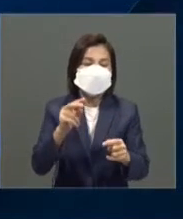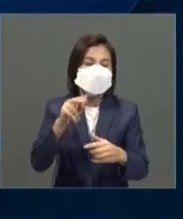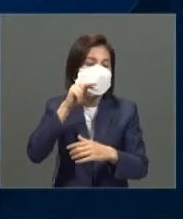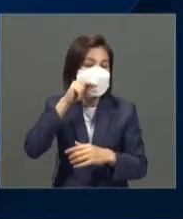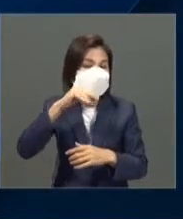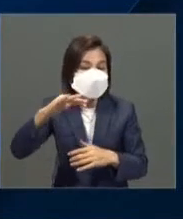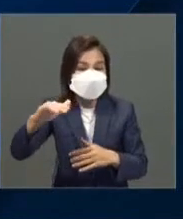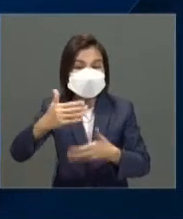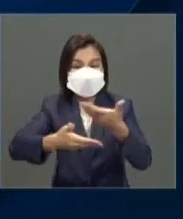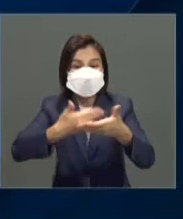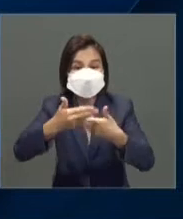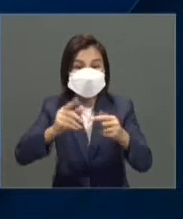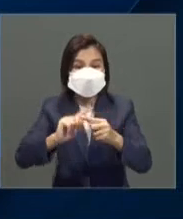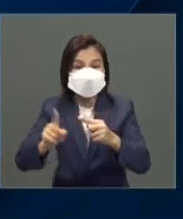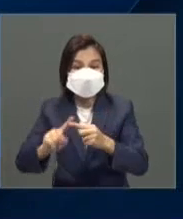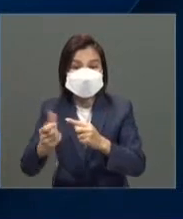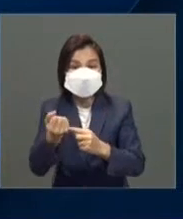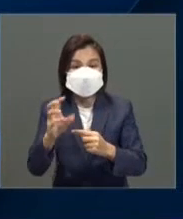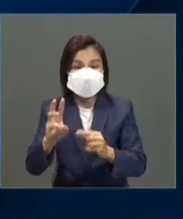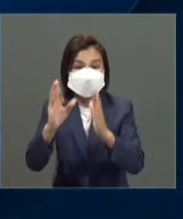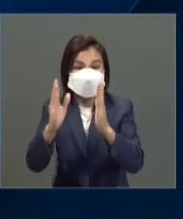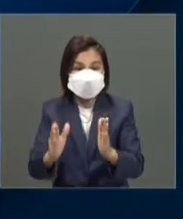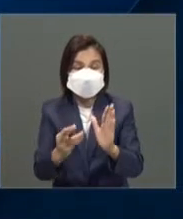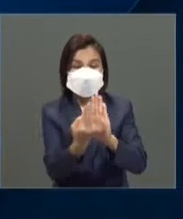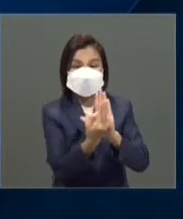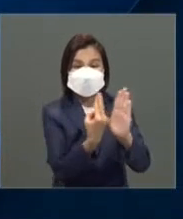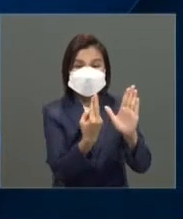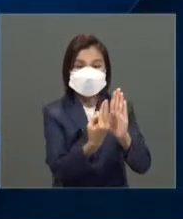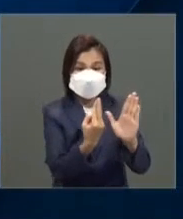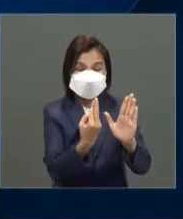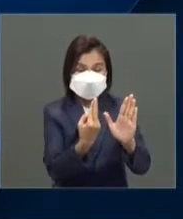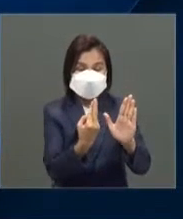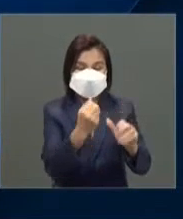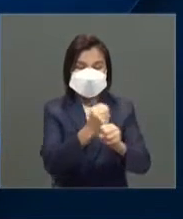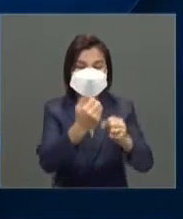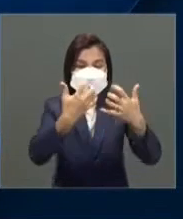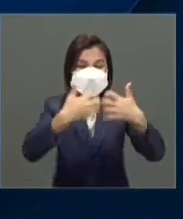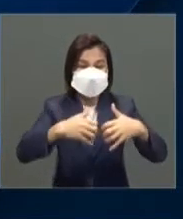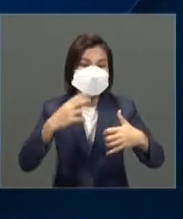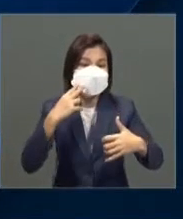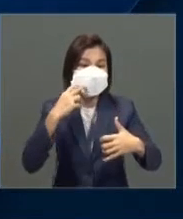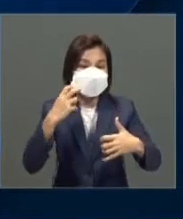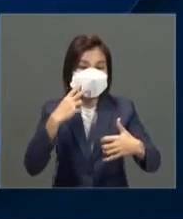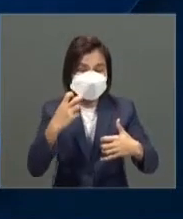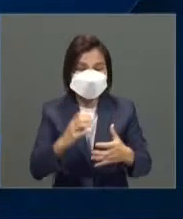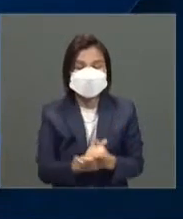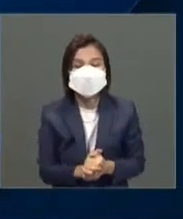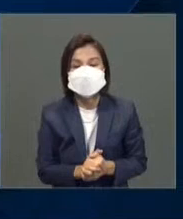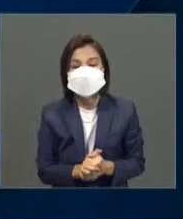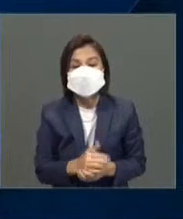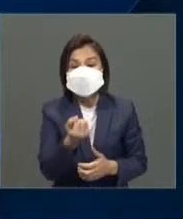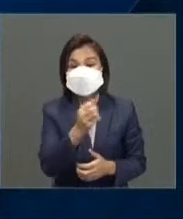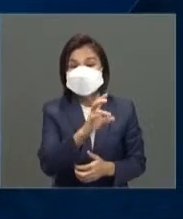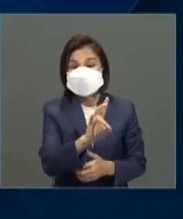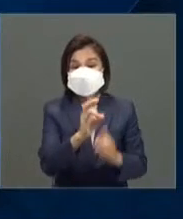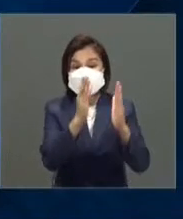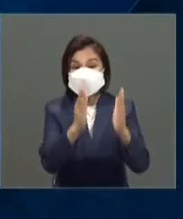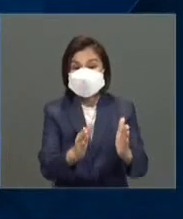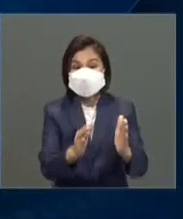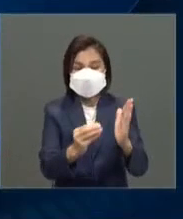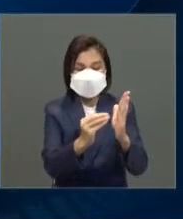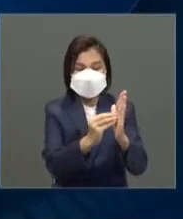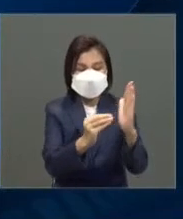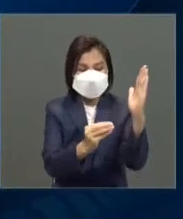ายแล้วก็ราชบุรีที่โรงงานน้ำแข็งที่บางปลาม้า17รายประจวบคีรี